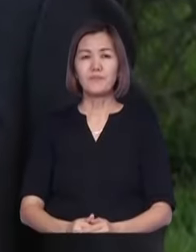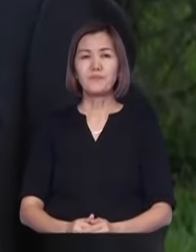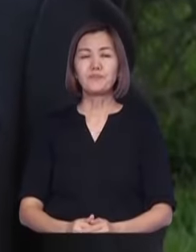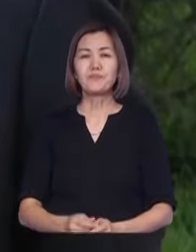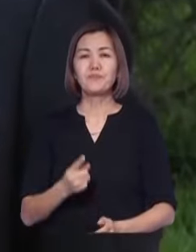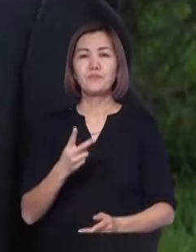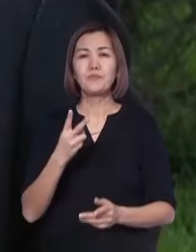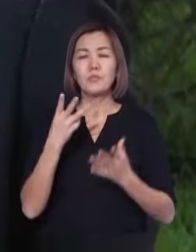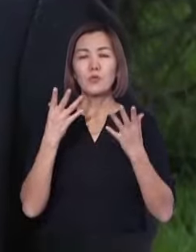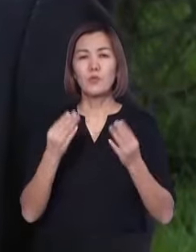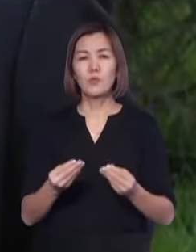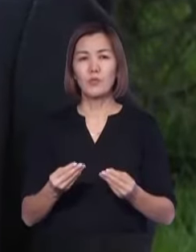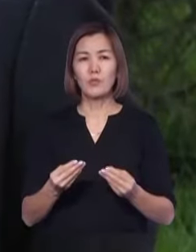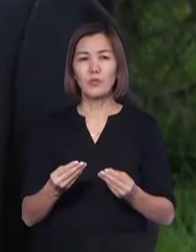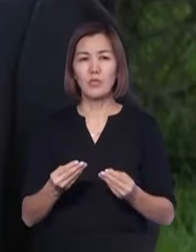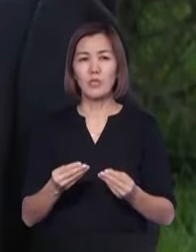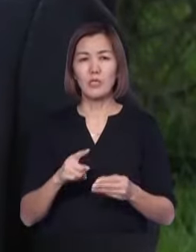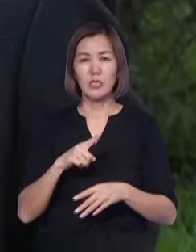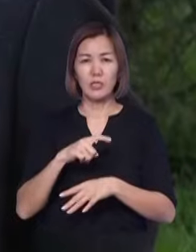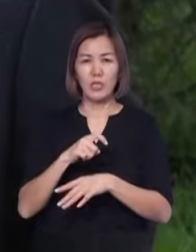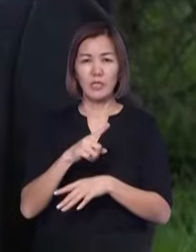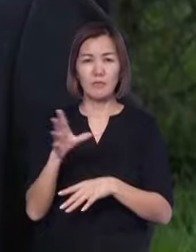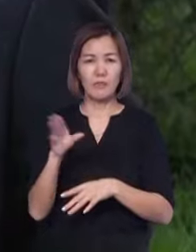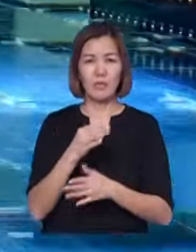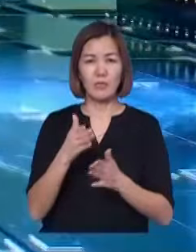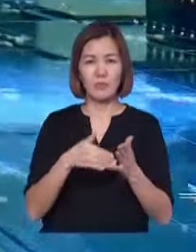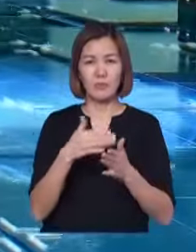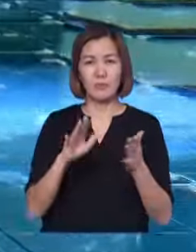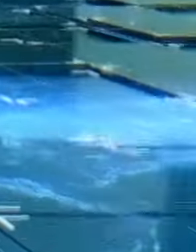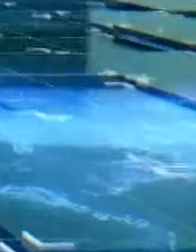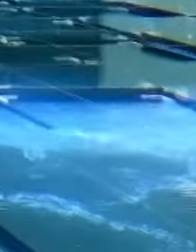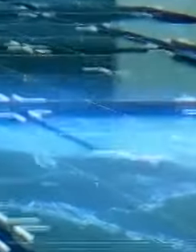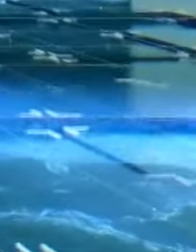осы 1-2 күннің ішінде жаңағы жердің жәндіктерінен арылады.